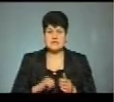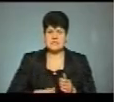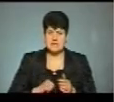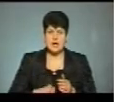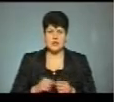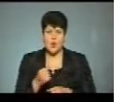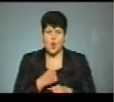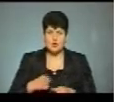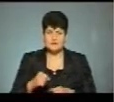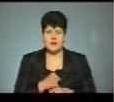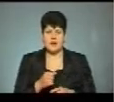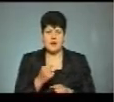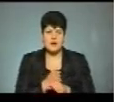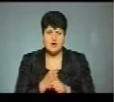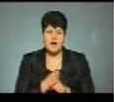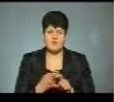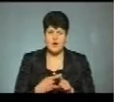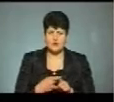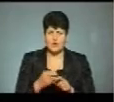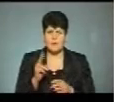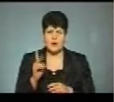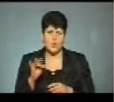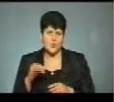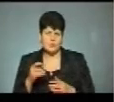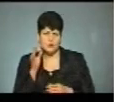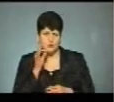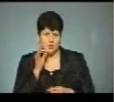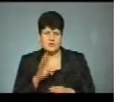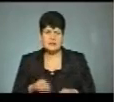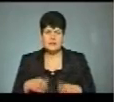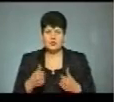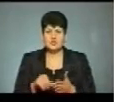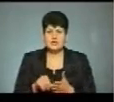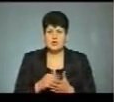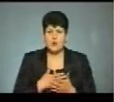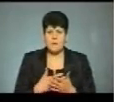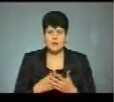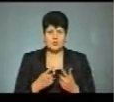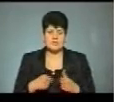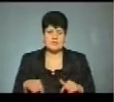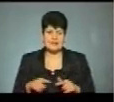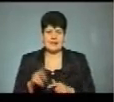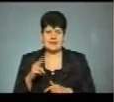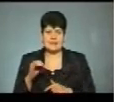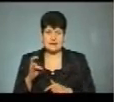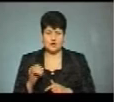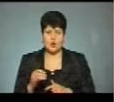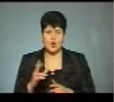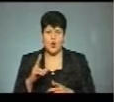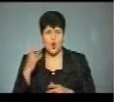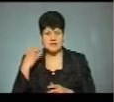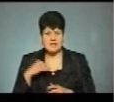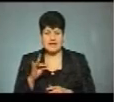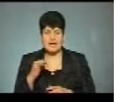консервація, кава, картопля, крупи, солодощі. Допомогу військовим передадуть члени громадської організації «Десантно-козацький рій». За словами